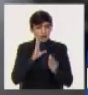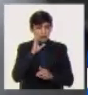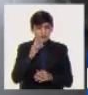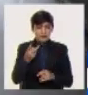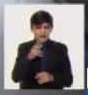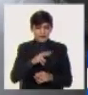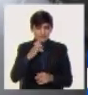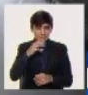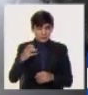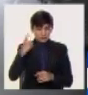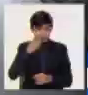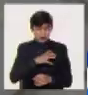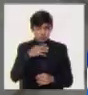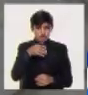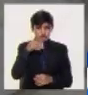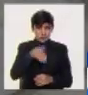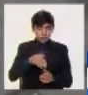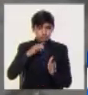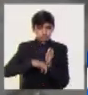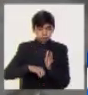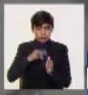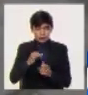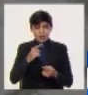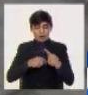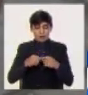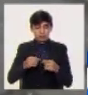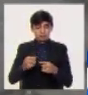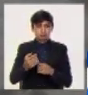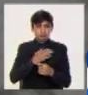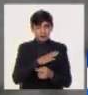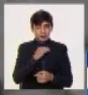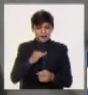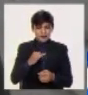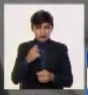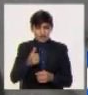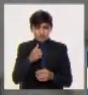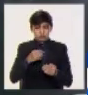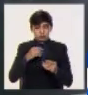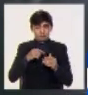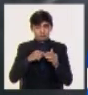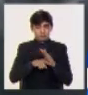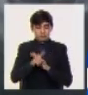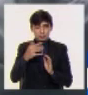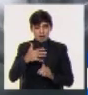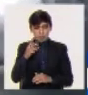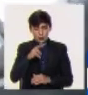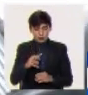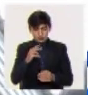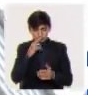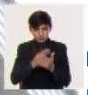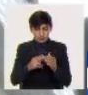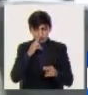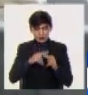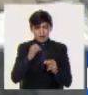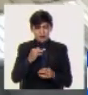два уведомления. 4000 списались со счета и тут же вернулись обратно. А спустя несколько часов со счета исчезли $50, через минуту еще